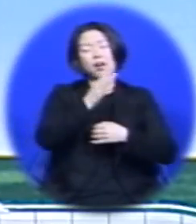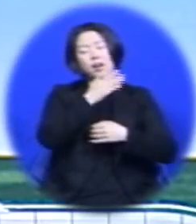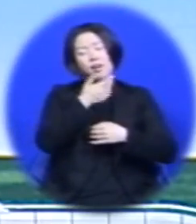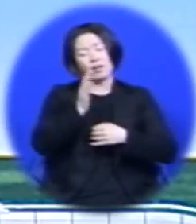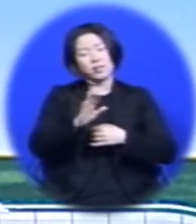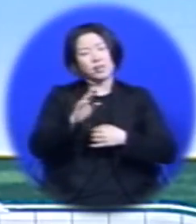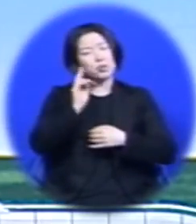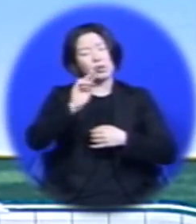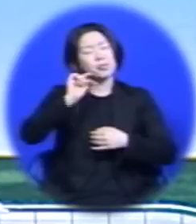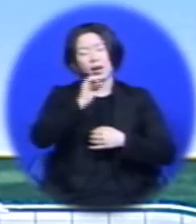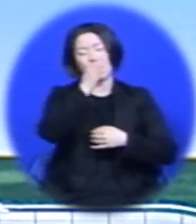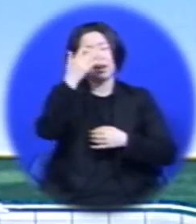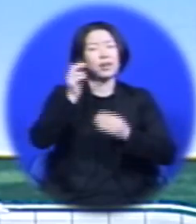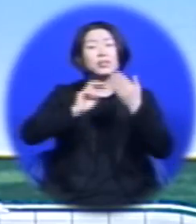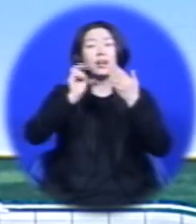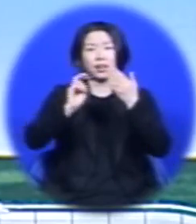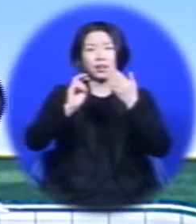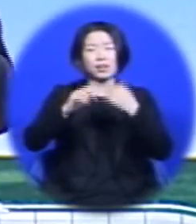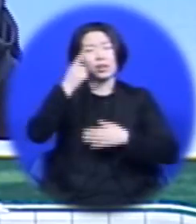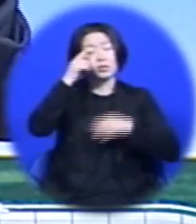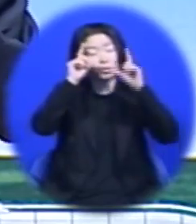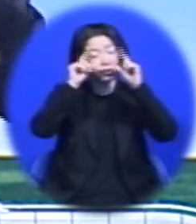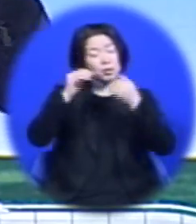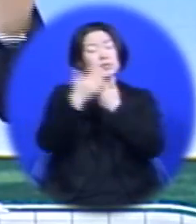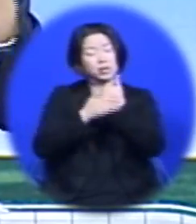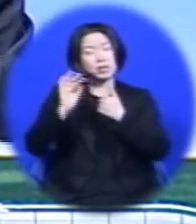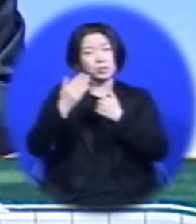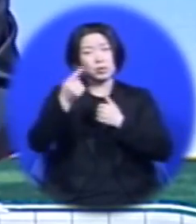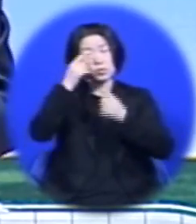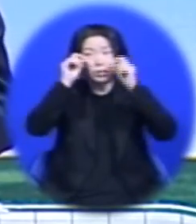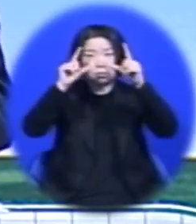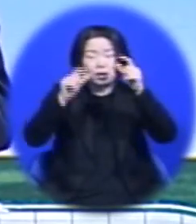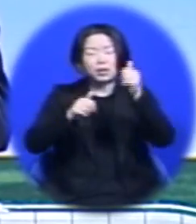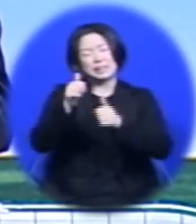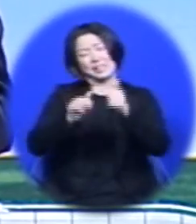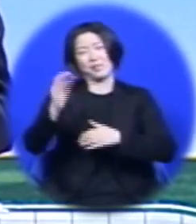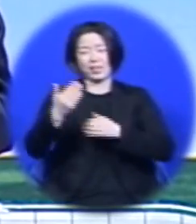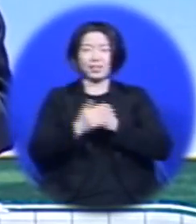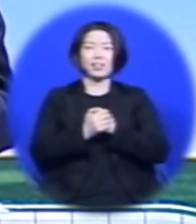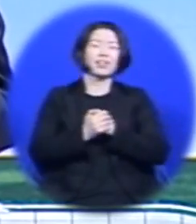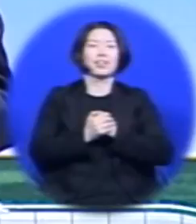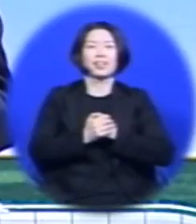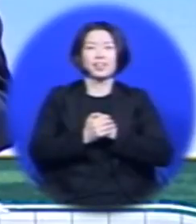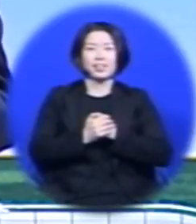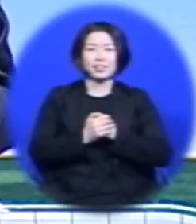아름다운 잔영을 부르는 겁니다 눈을 감으면 해가 되고 눈을 뜨며 시험이 되고 그랬듯 해라